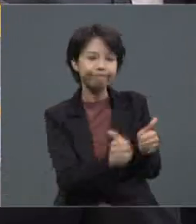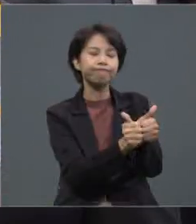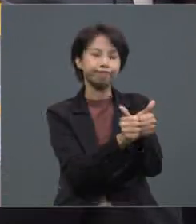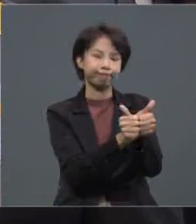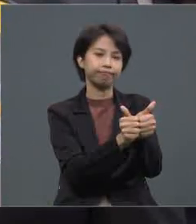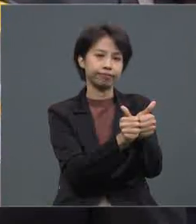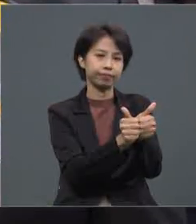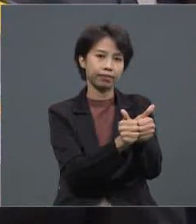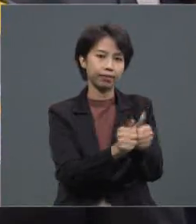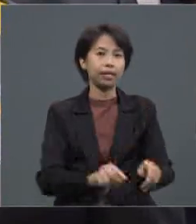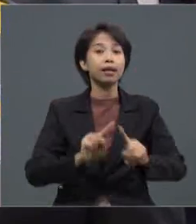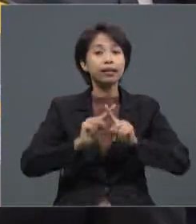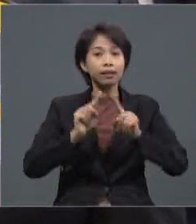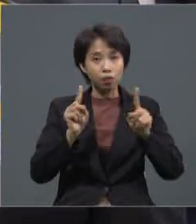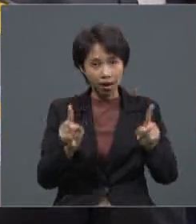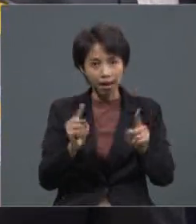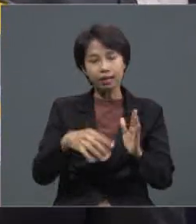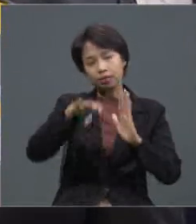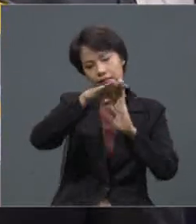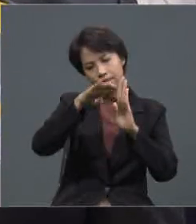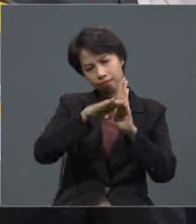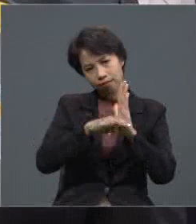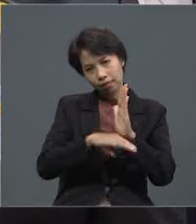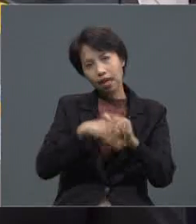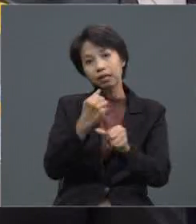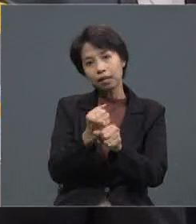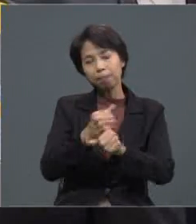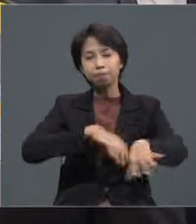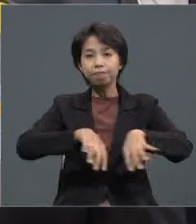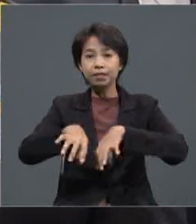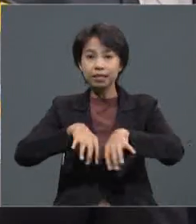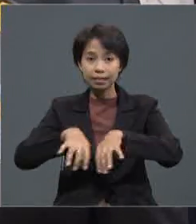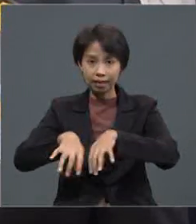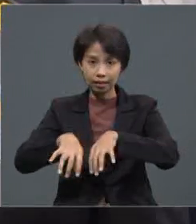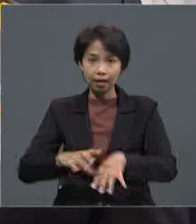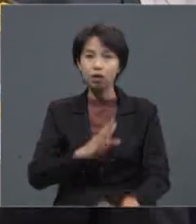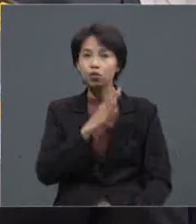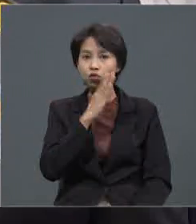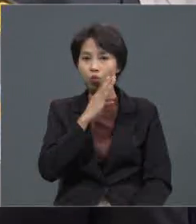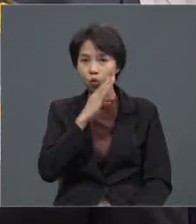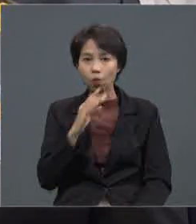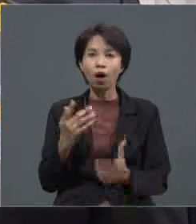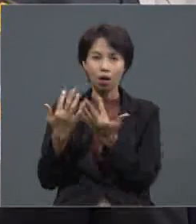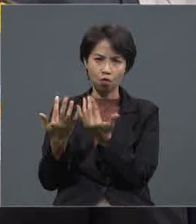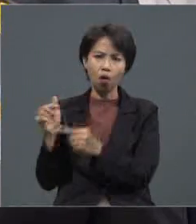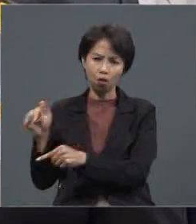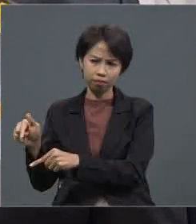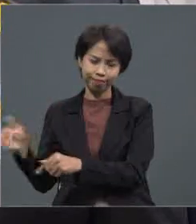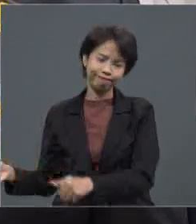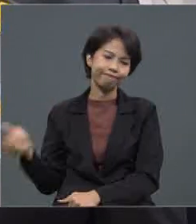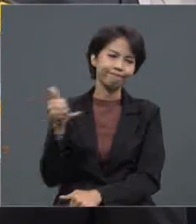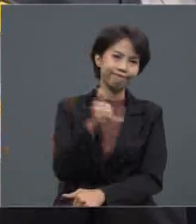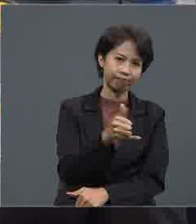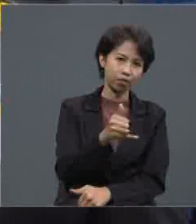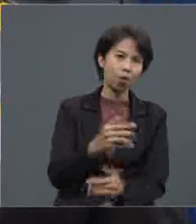สอบสวนแต่ว่าย้ำว่าการที่จะดำเนินการตามอะไรอย่างนี้ถ้าหากว่าจะให้รอเจ้าหน้าที่เราไปถึงเนี่ยก็เกรงว่าอ